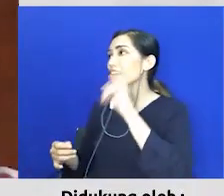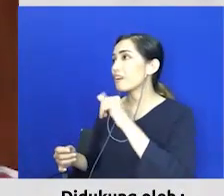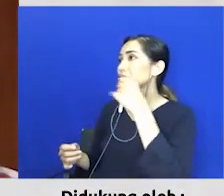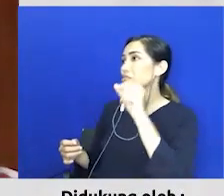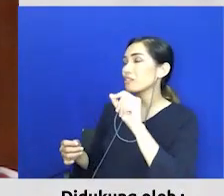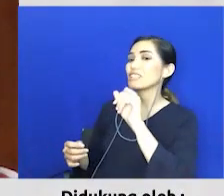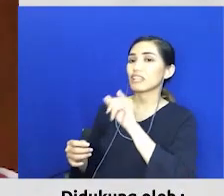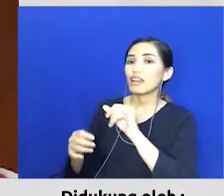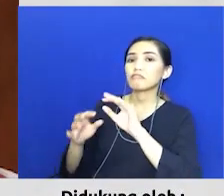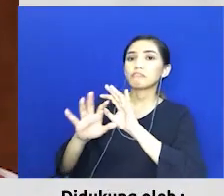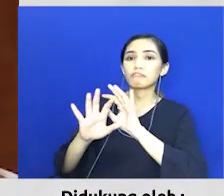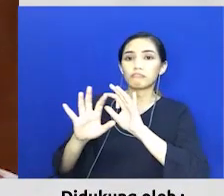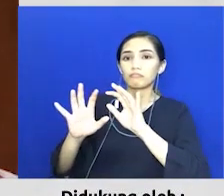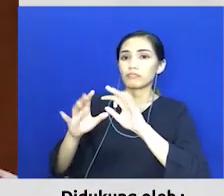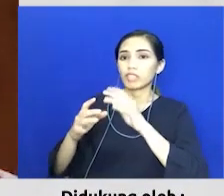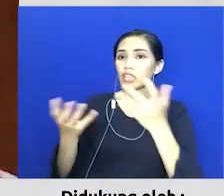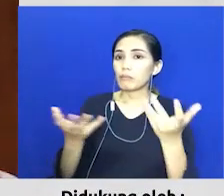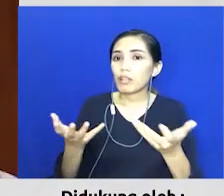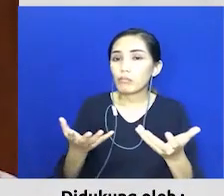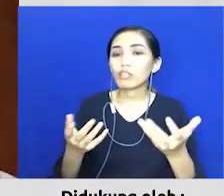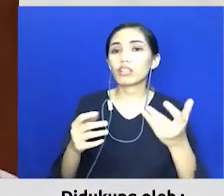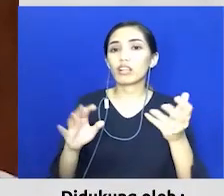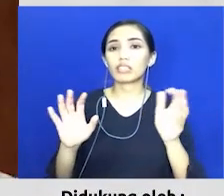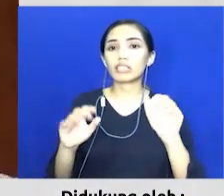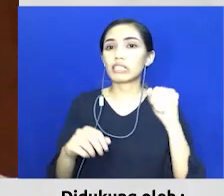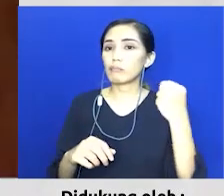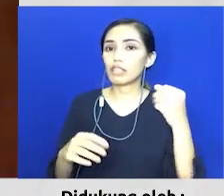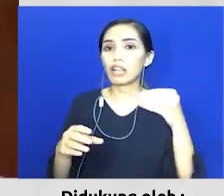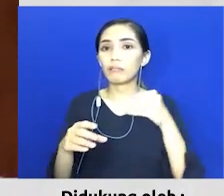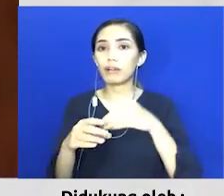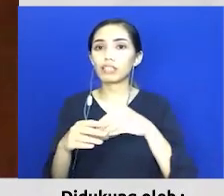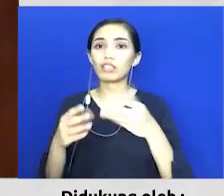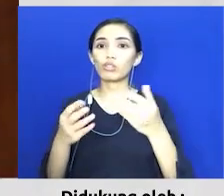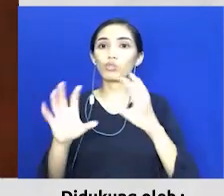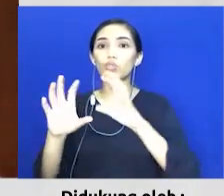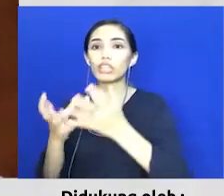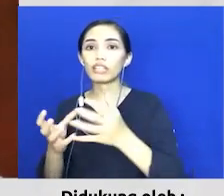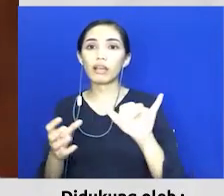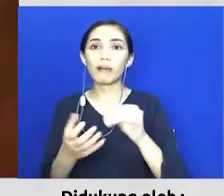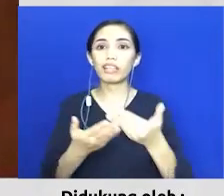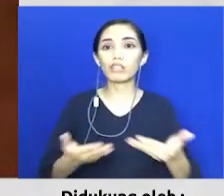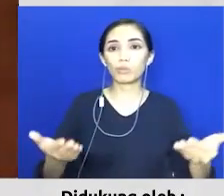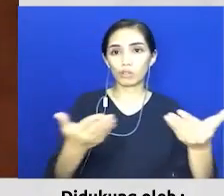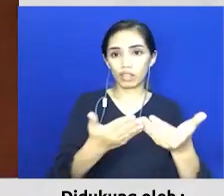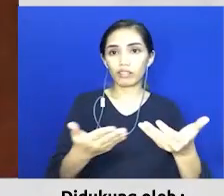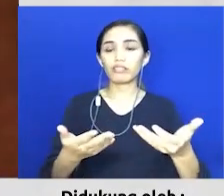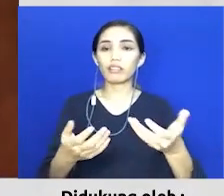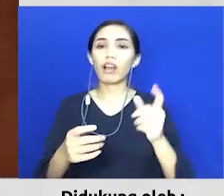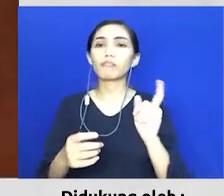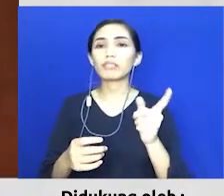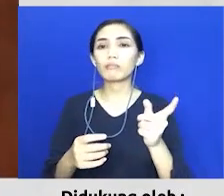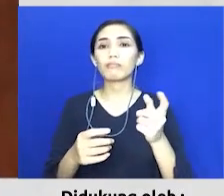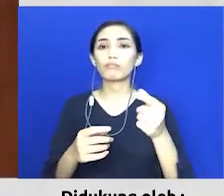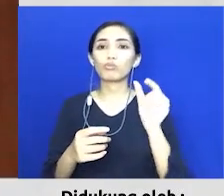Dimanapun kita berada, kita tidak bisa terlepas dari dunia dan lingkungan sekitar kita kan. Mengapa Usmar